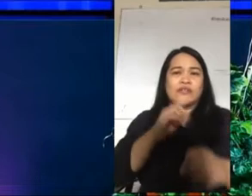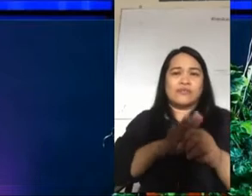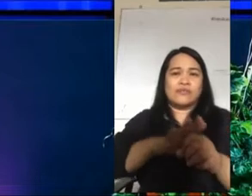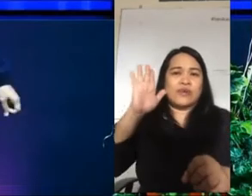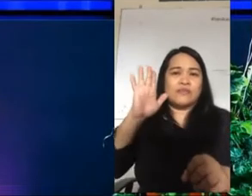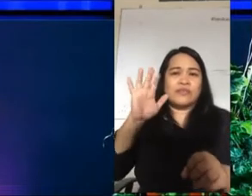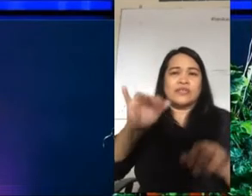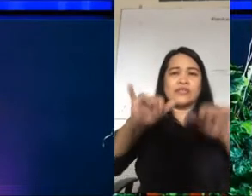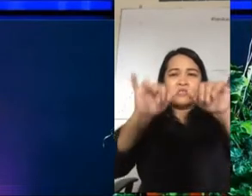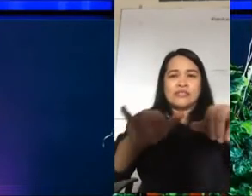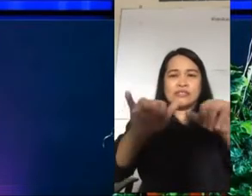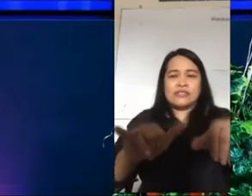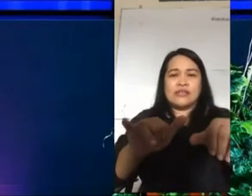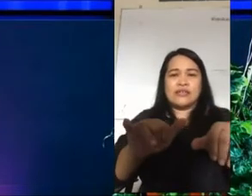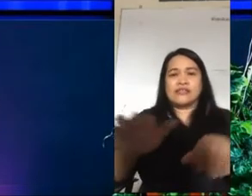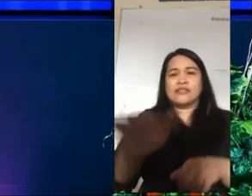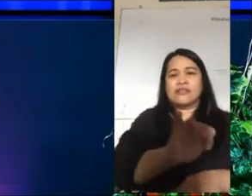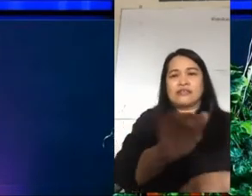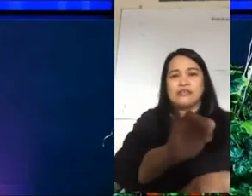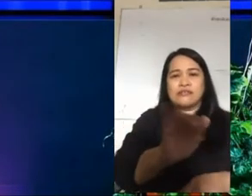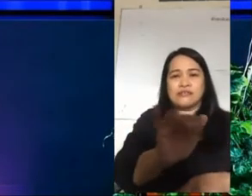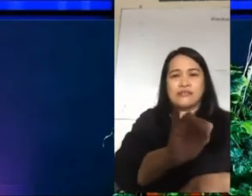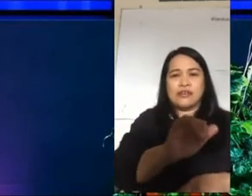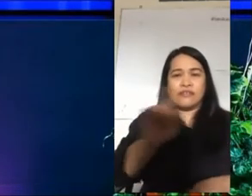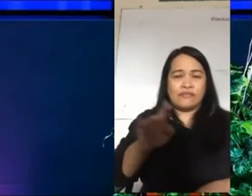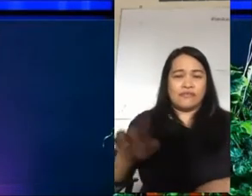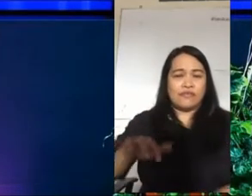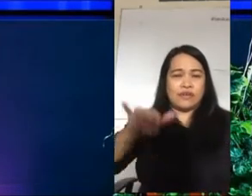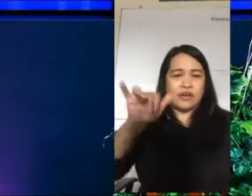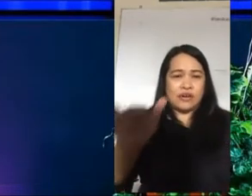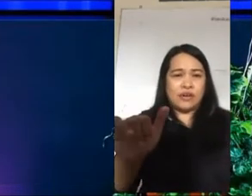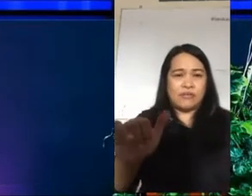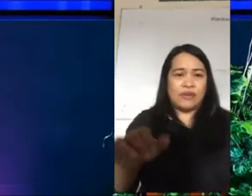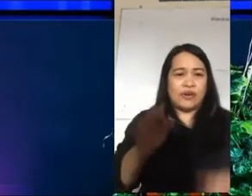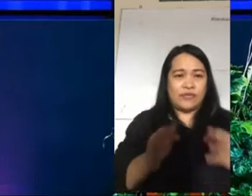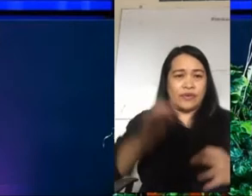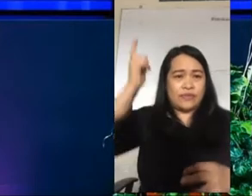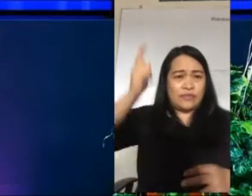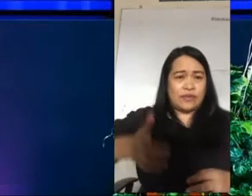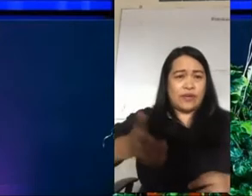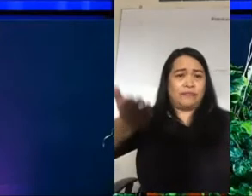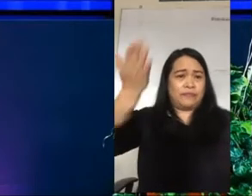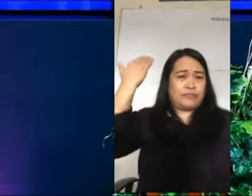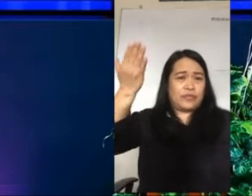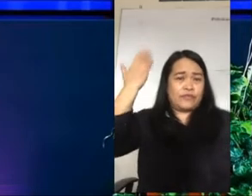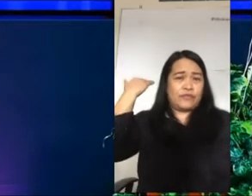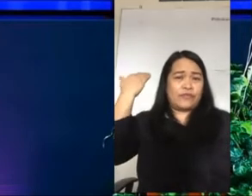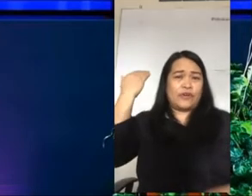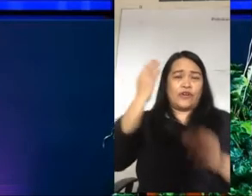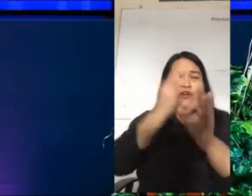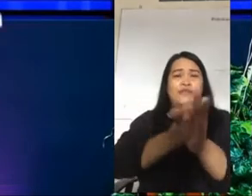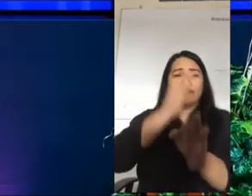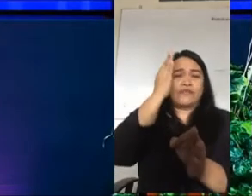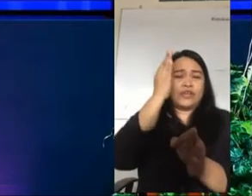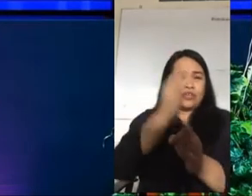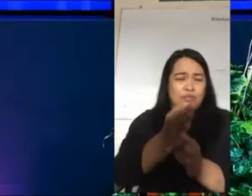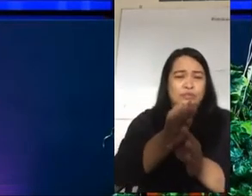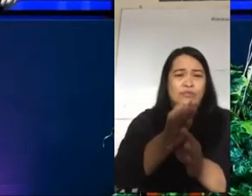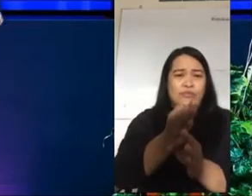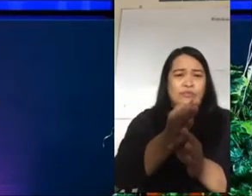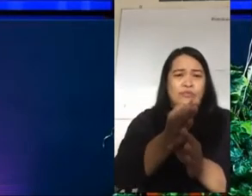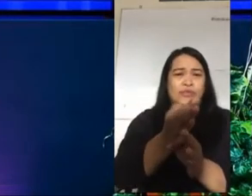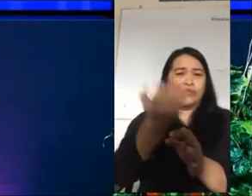forever. Kapatid, kung ang Diyos noon ay naging tapat at mabuti sa atin